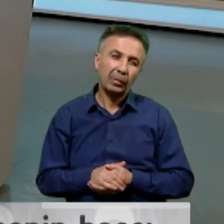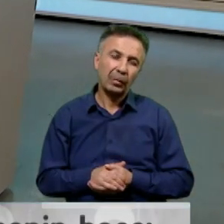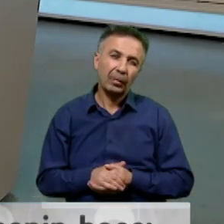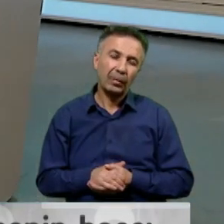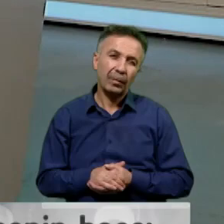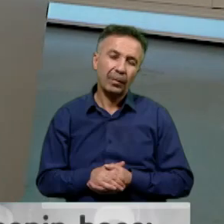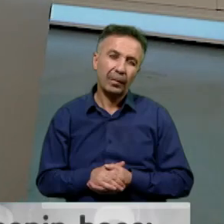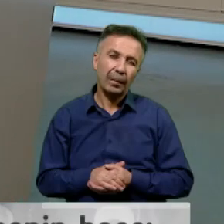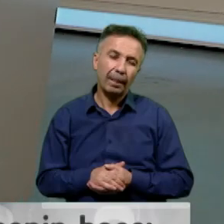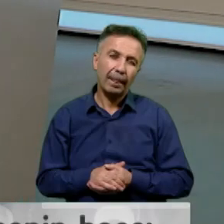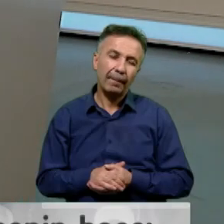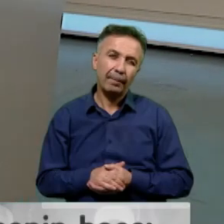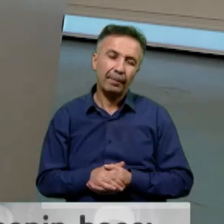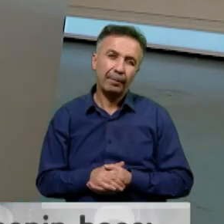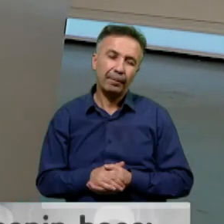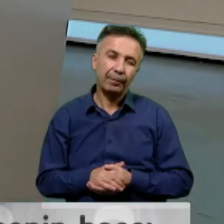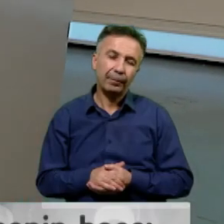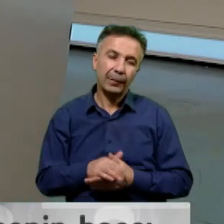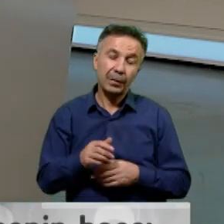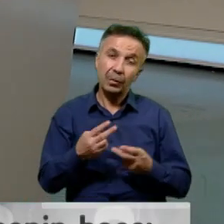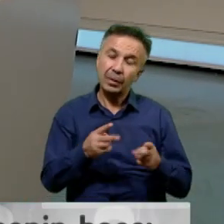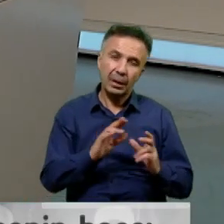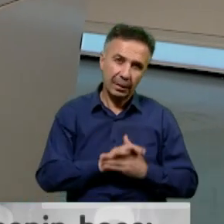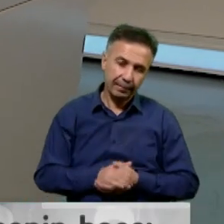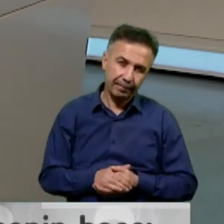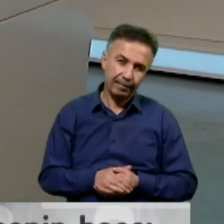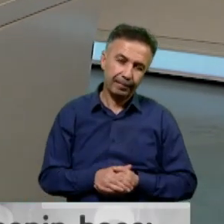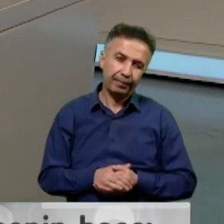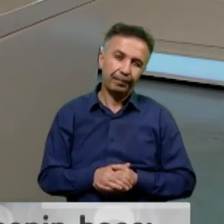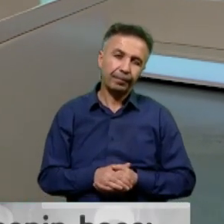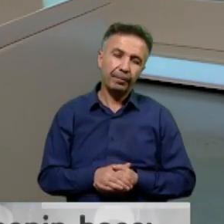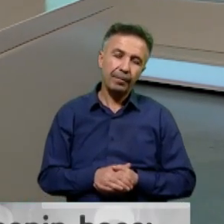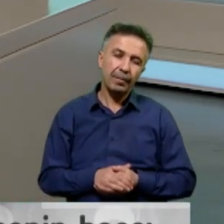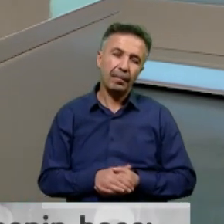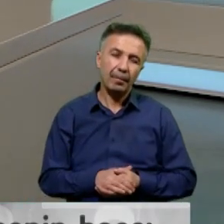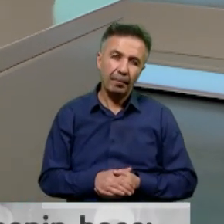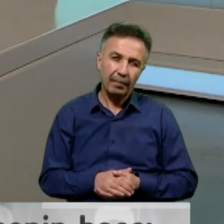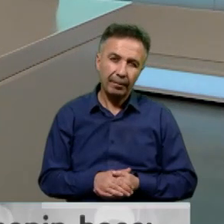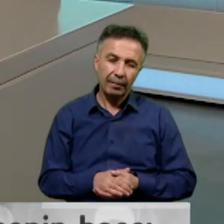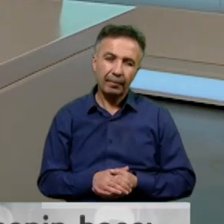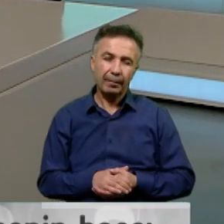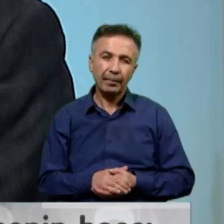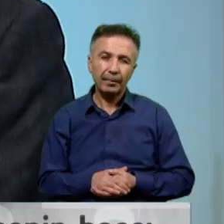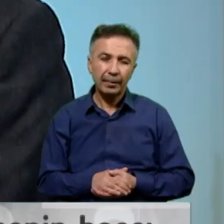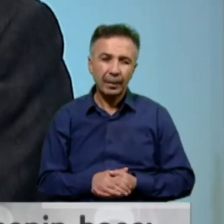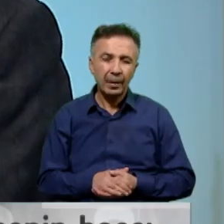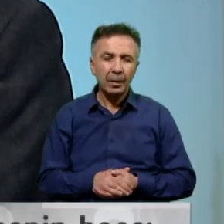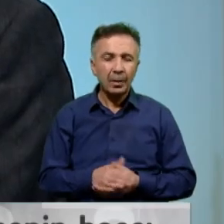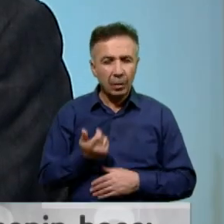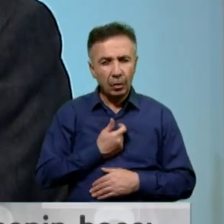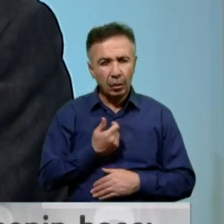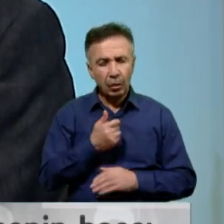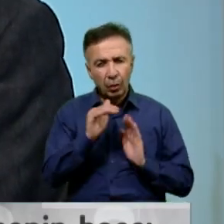Cenab-ı Allah sorar. İşte o caiz değil, o olmaz. Fıkhen usulüne göre yaptığınız